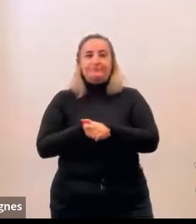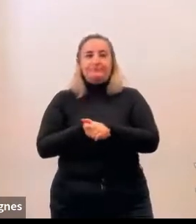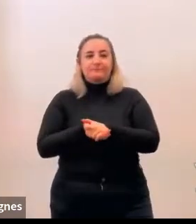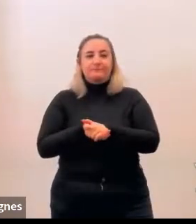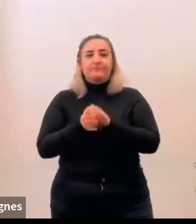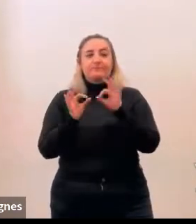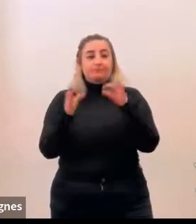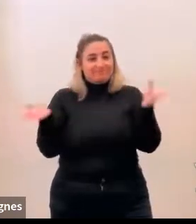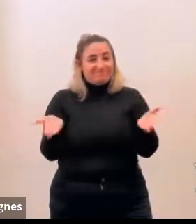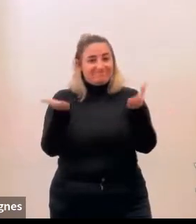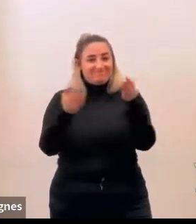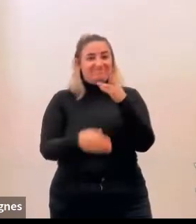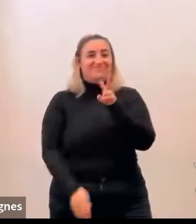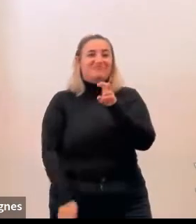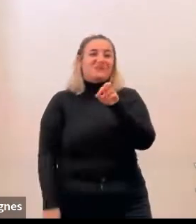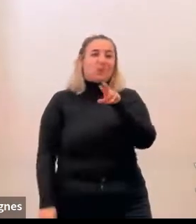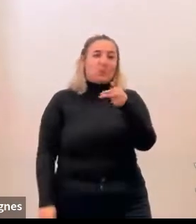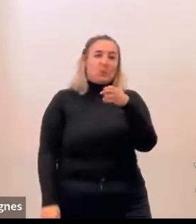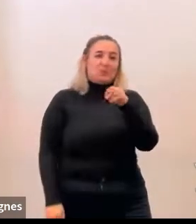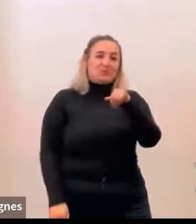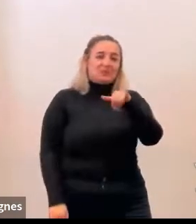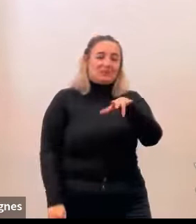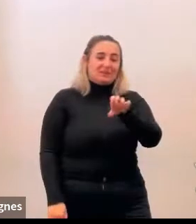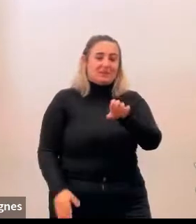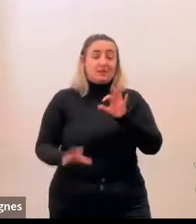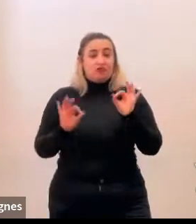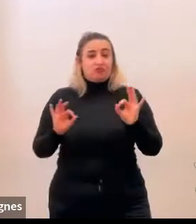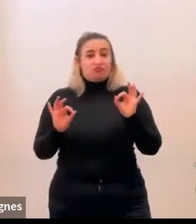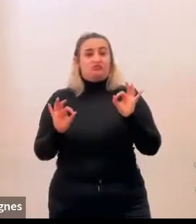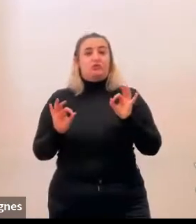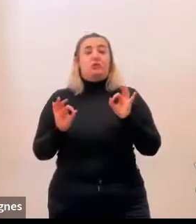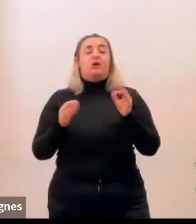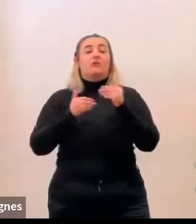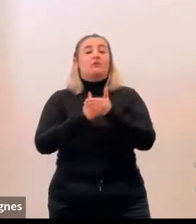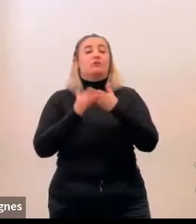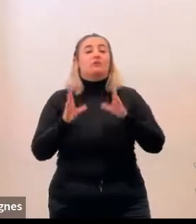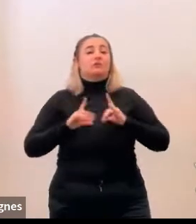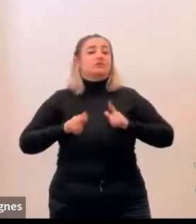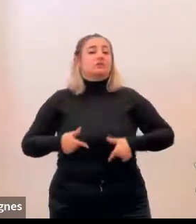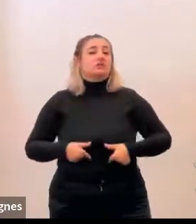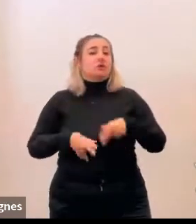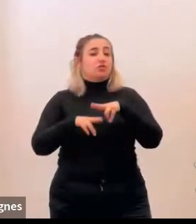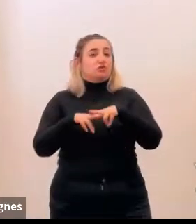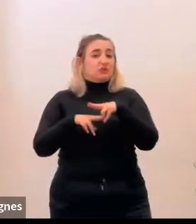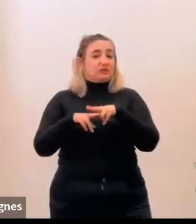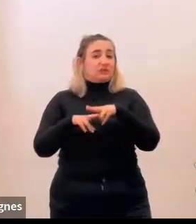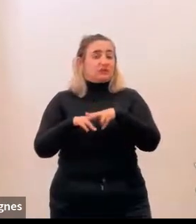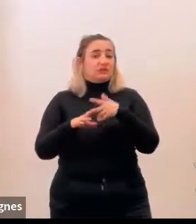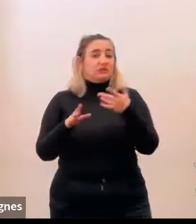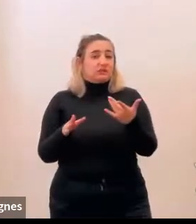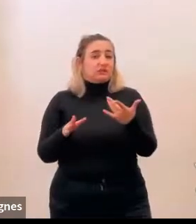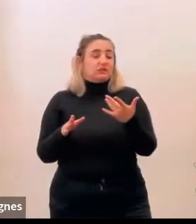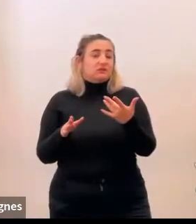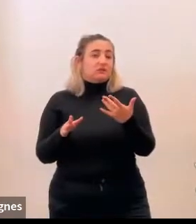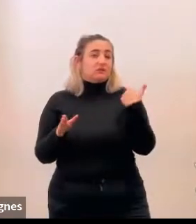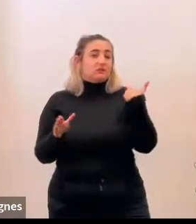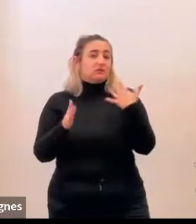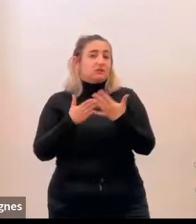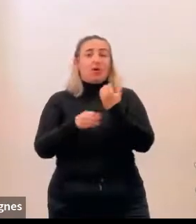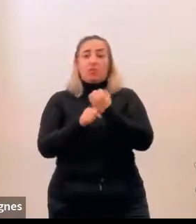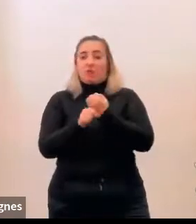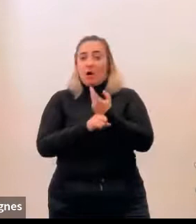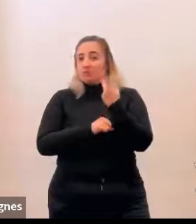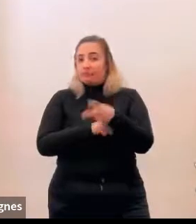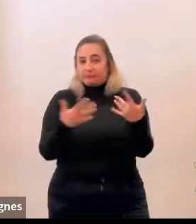On y va, Véronique. D'accord. La Caisse des écoles de Nancy, nous avons déjà parlé de son travail.